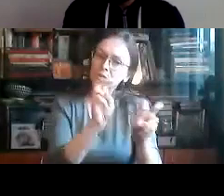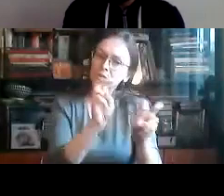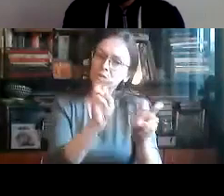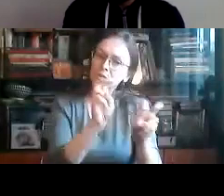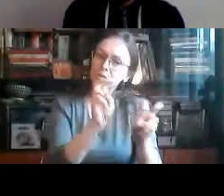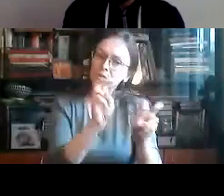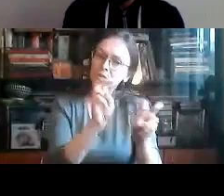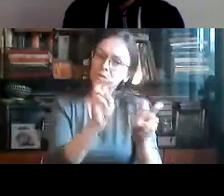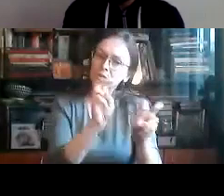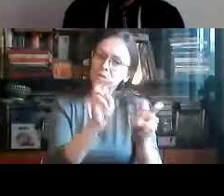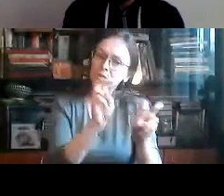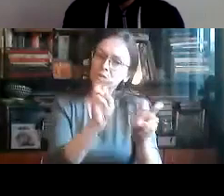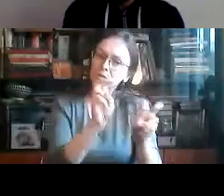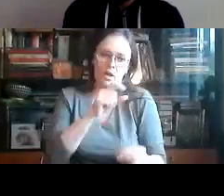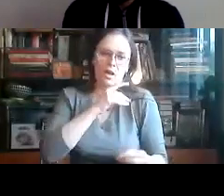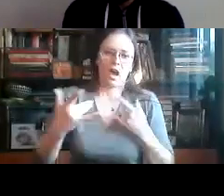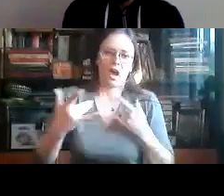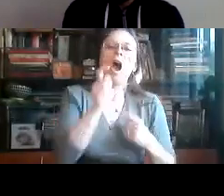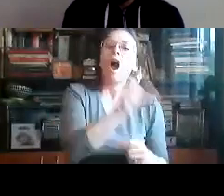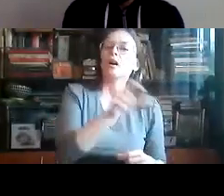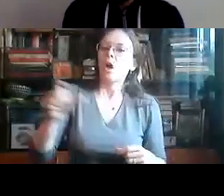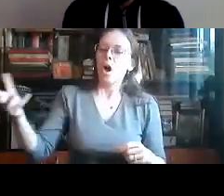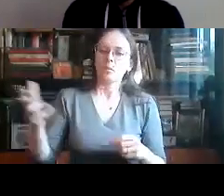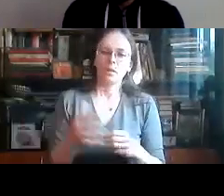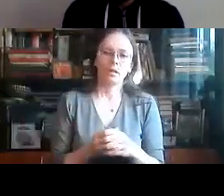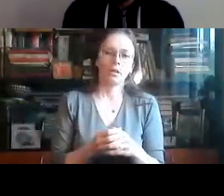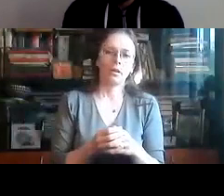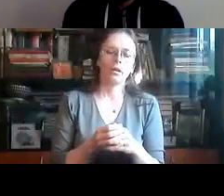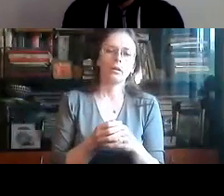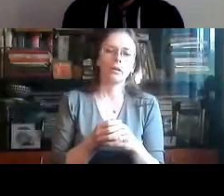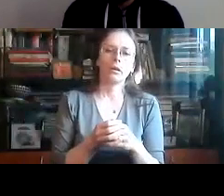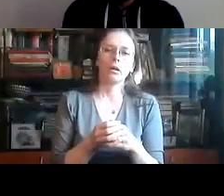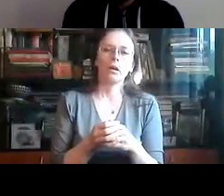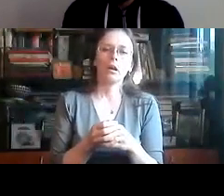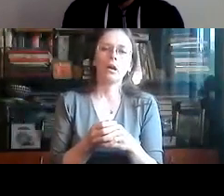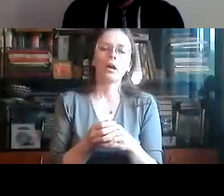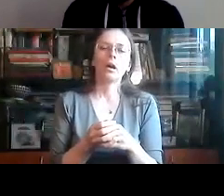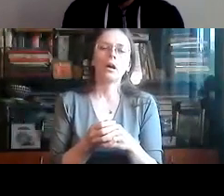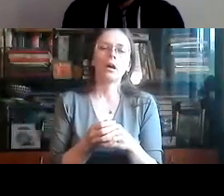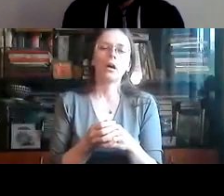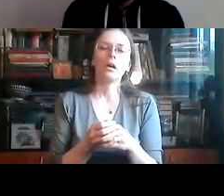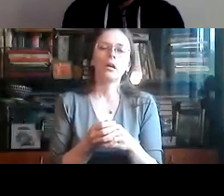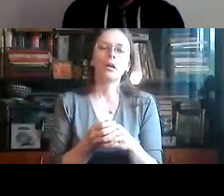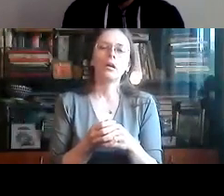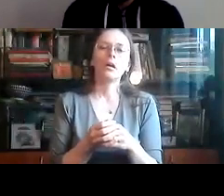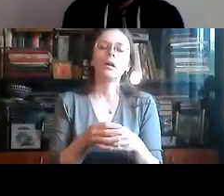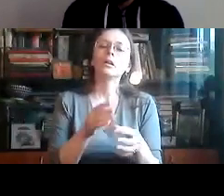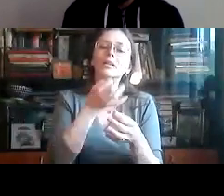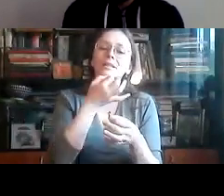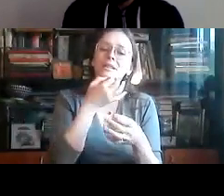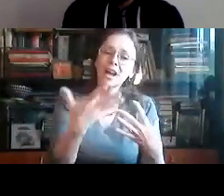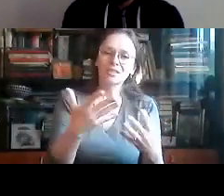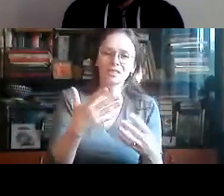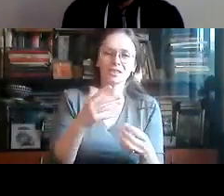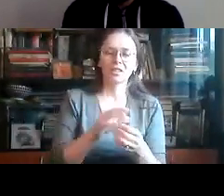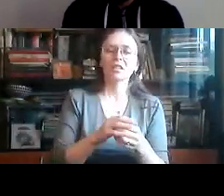так далее. Но мне, не знаю, мне нравится, и я знаю, что пираты очень активно